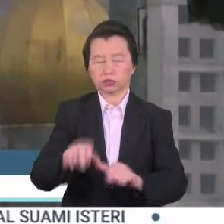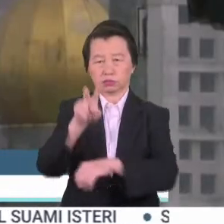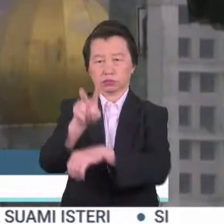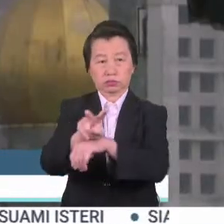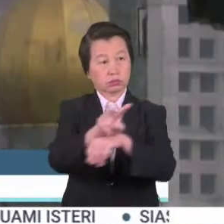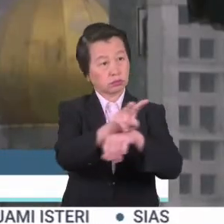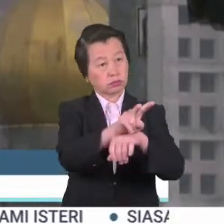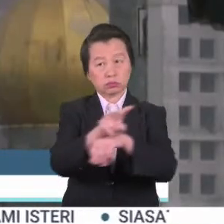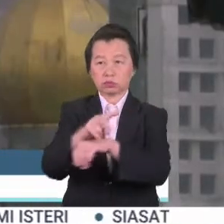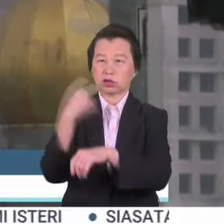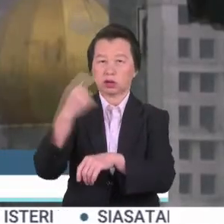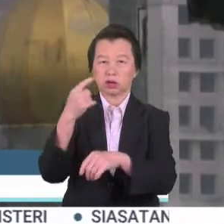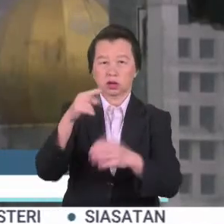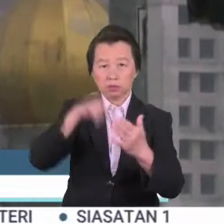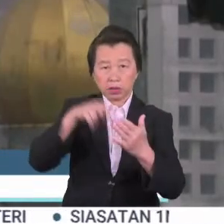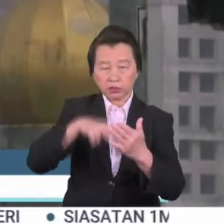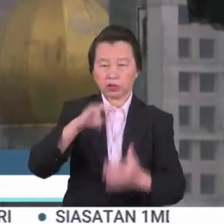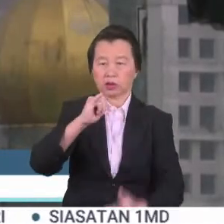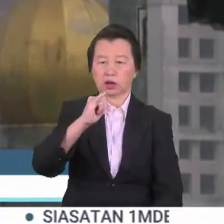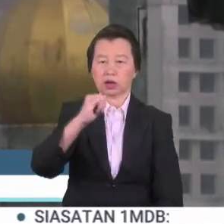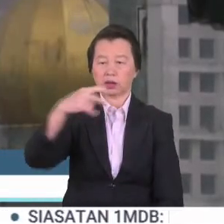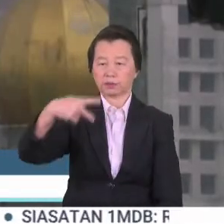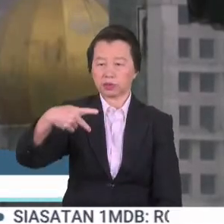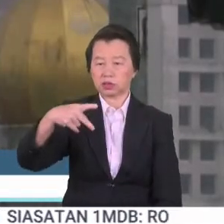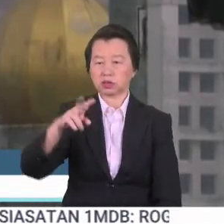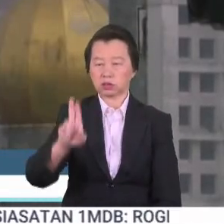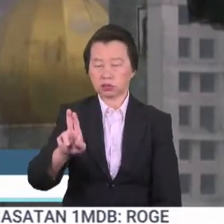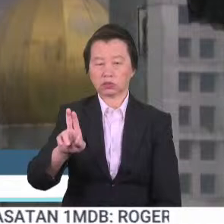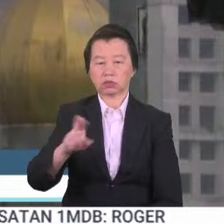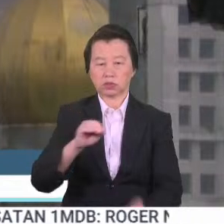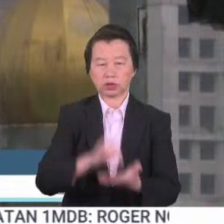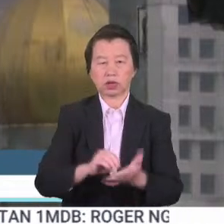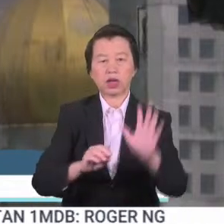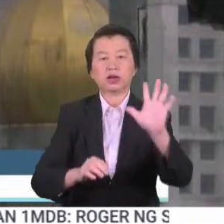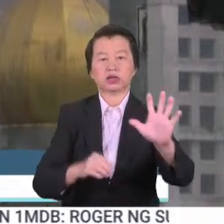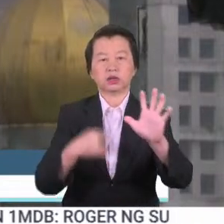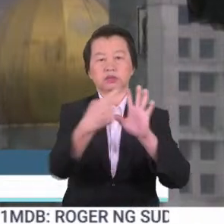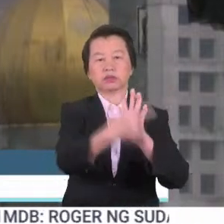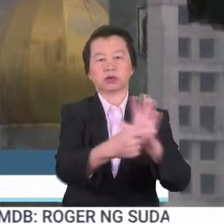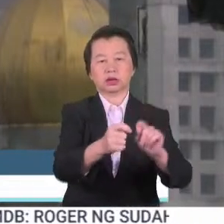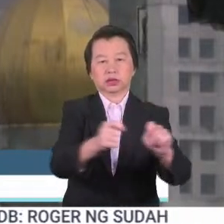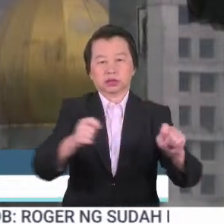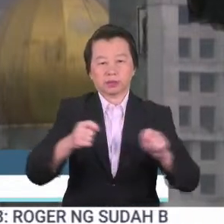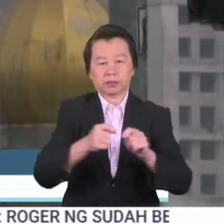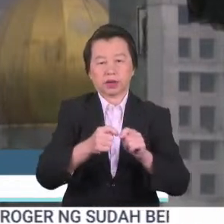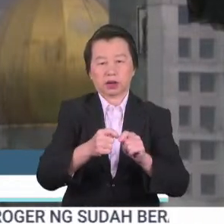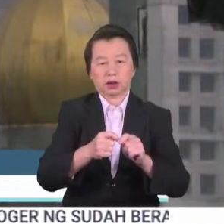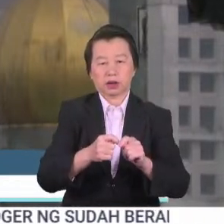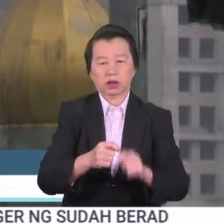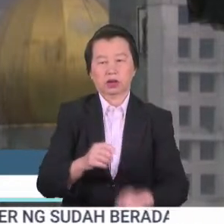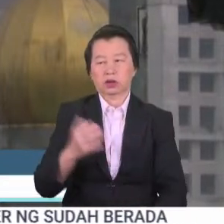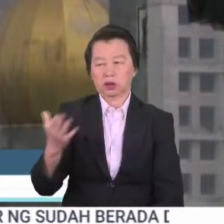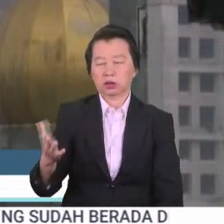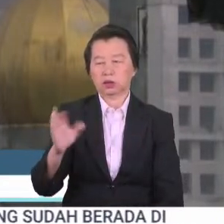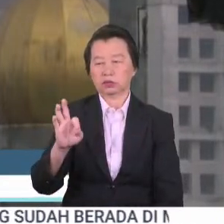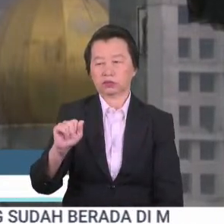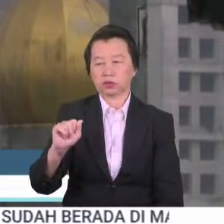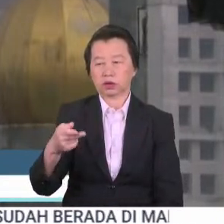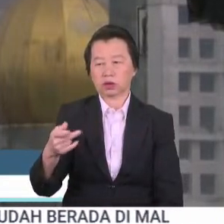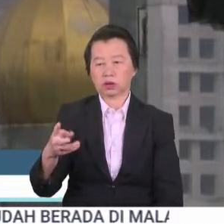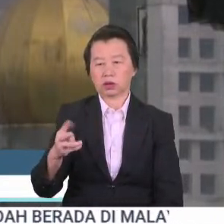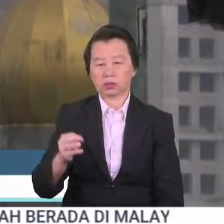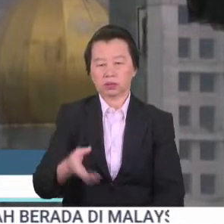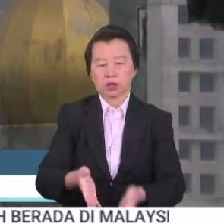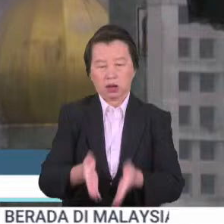secara berkala bacaan indeks pencemaran udara terutama di lima lokasi terjejas droh menyarankan orang